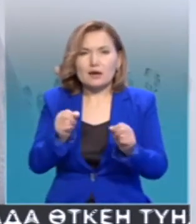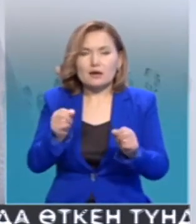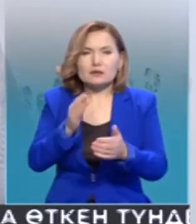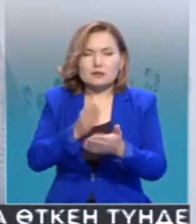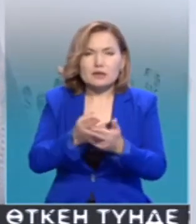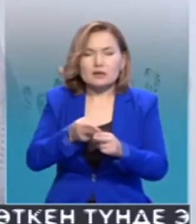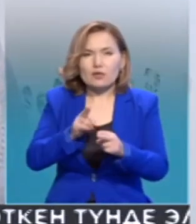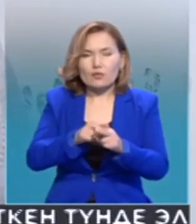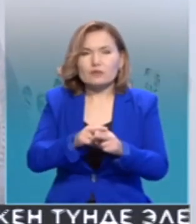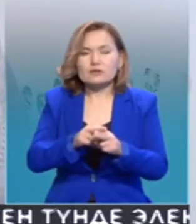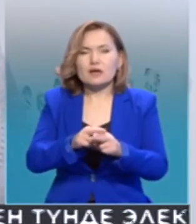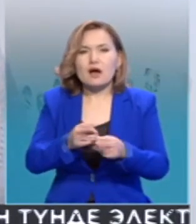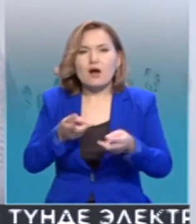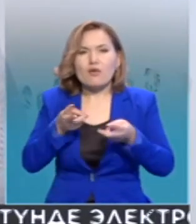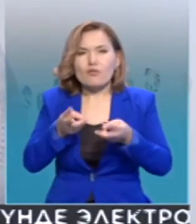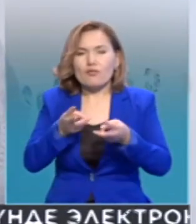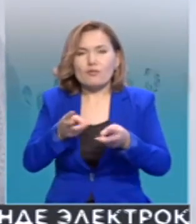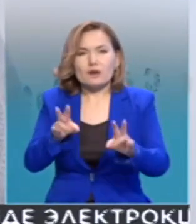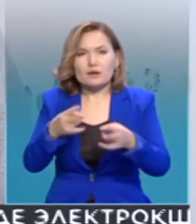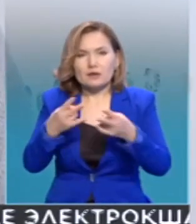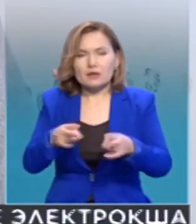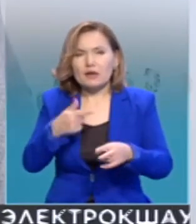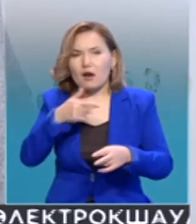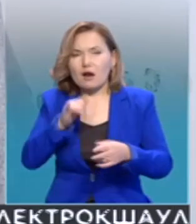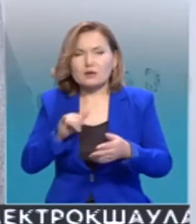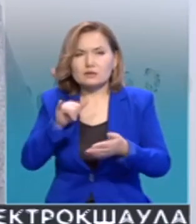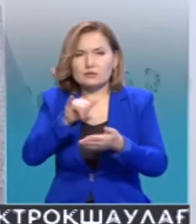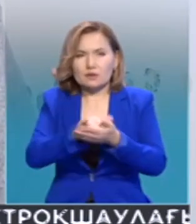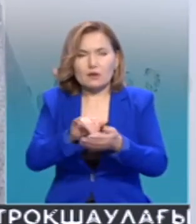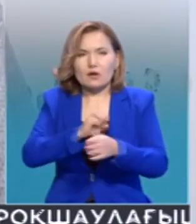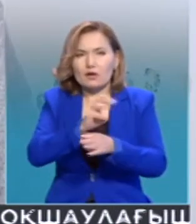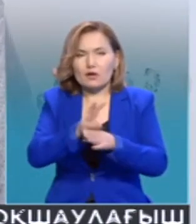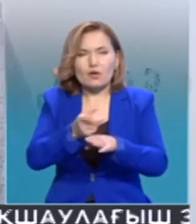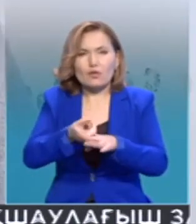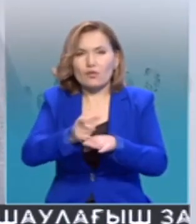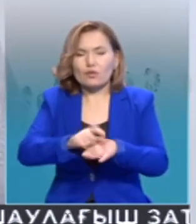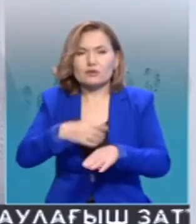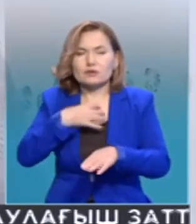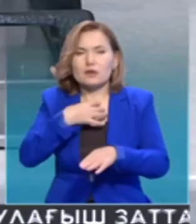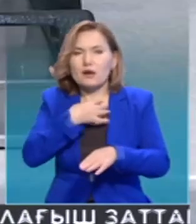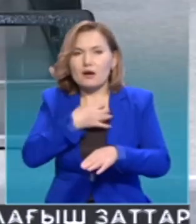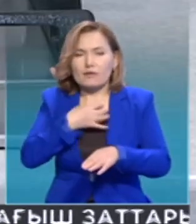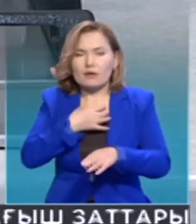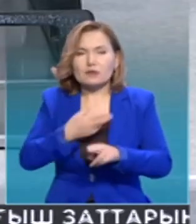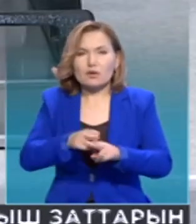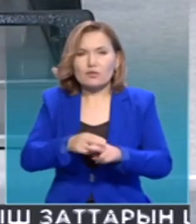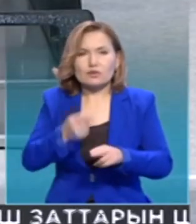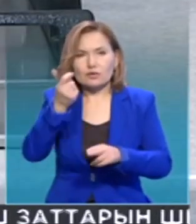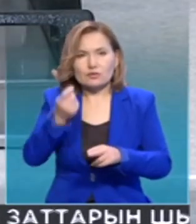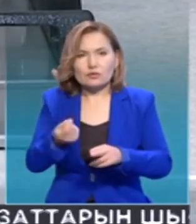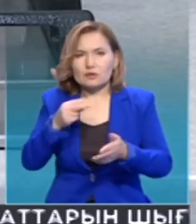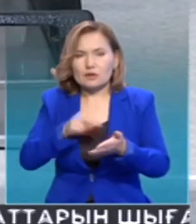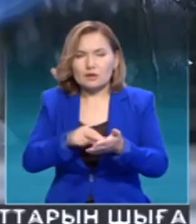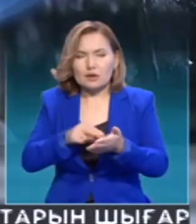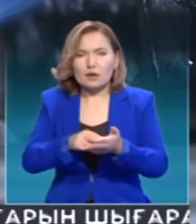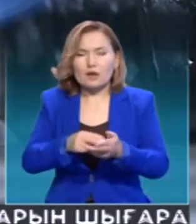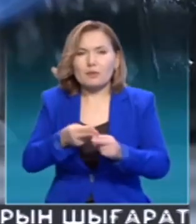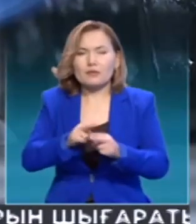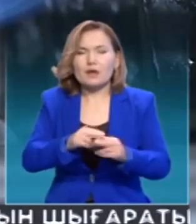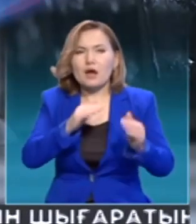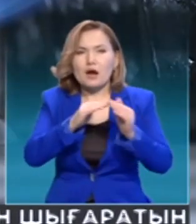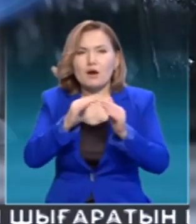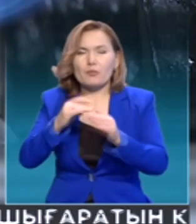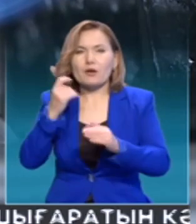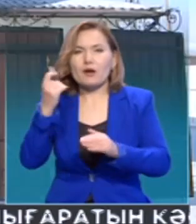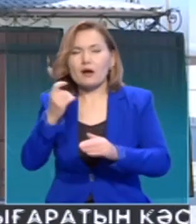аласың 500 мың. Бір камаз көмір. Сол екі есе. Азаты көмір тасымайсың, күл шығармайсың. Заңдастырылмаған жеке үйлерге ауданда бұған